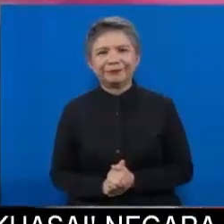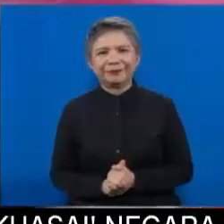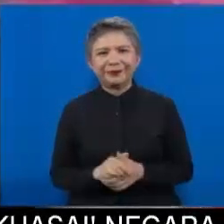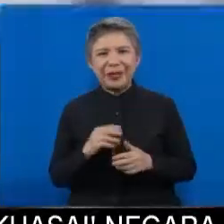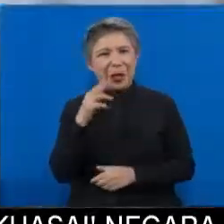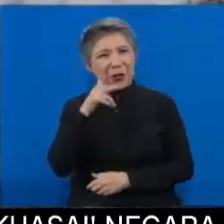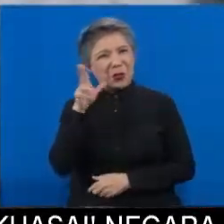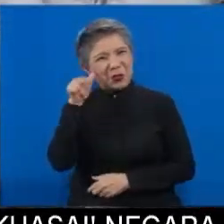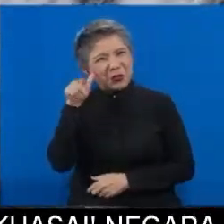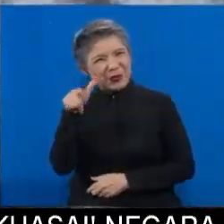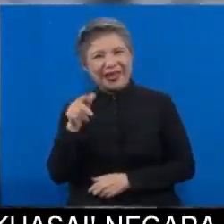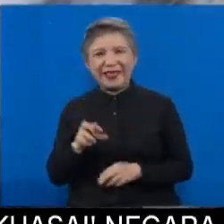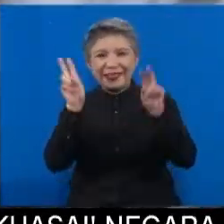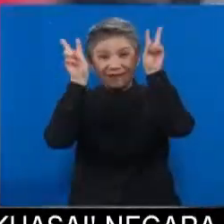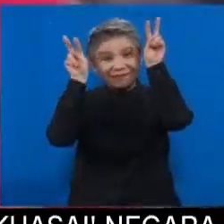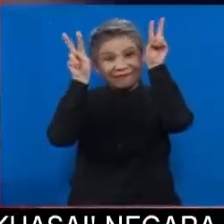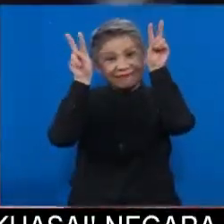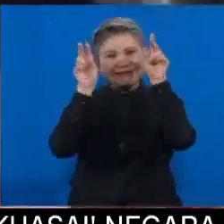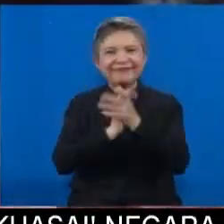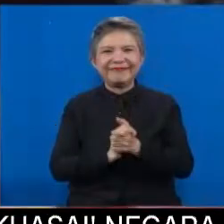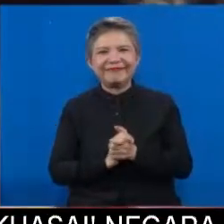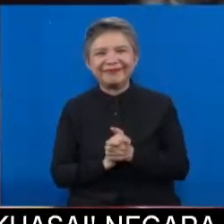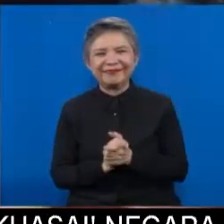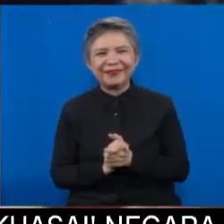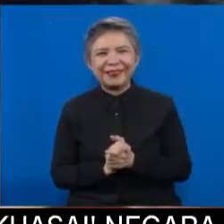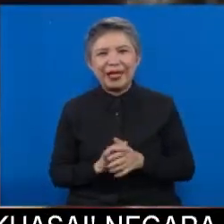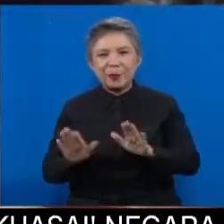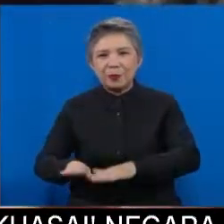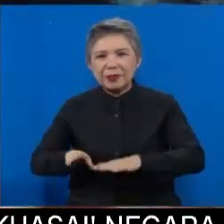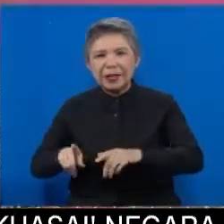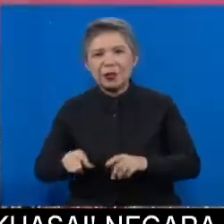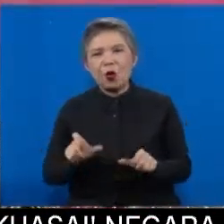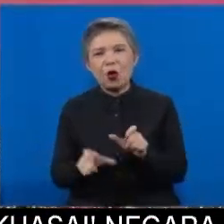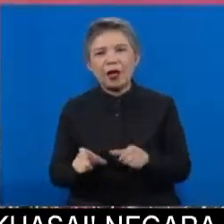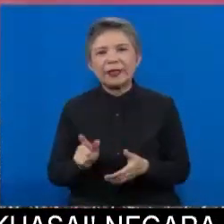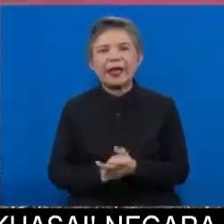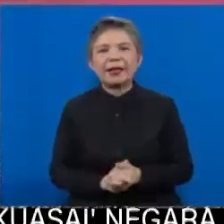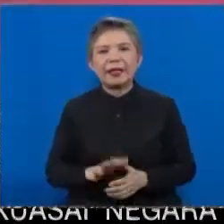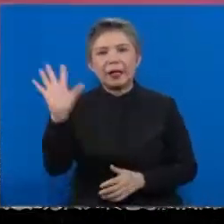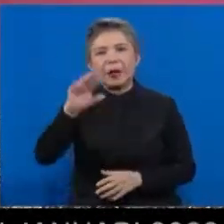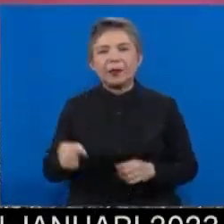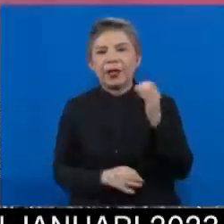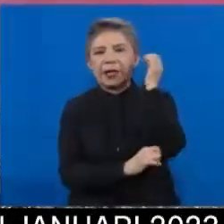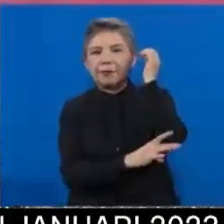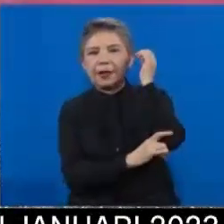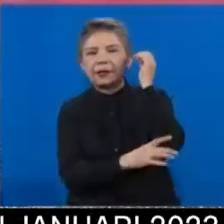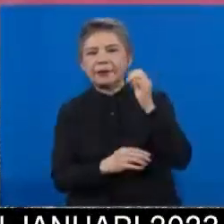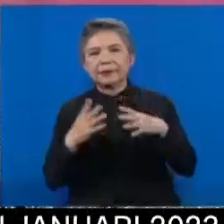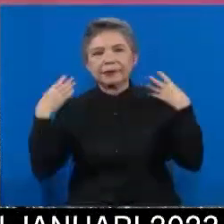Lucu-lucu sekali ya. Inilah kelinci hias nan gemas hasil budidaya seorang warga Desa Ngadem, Kabupaten Rembang, Jawa